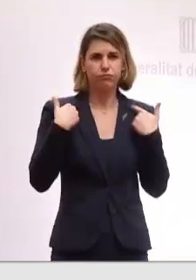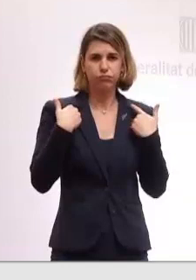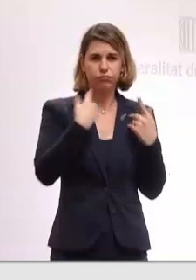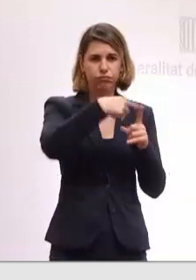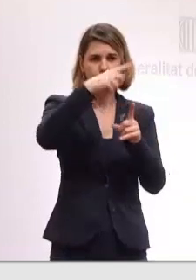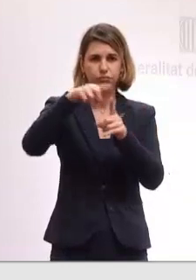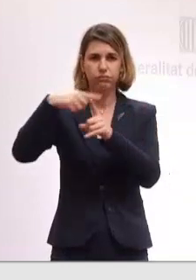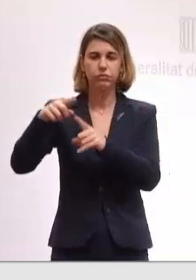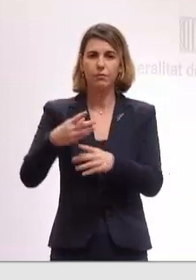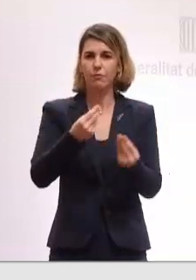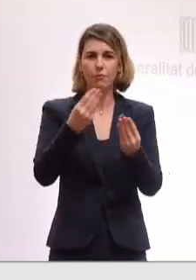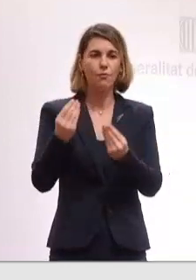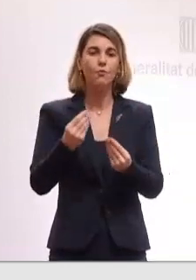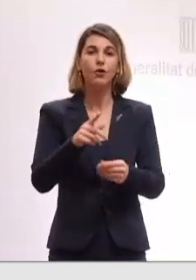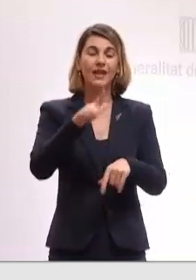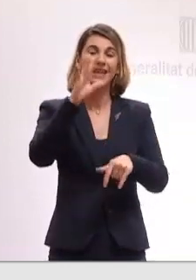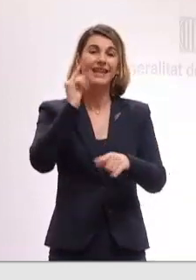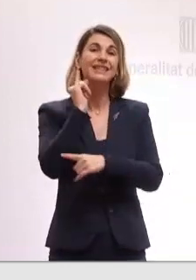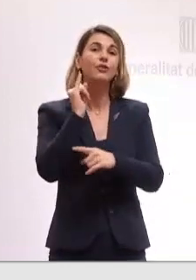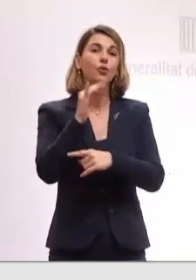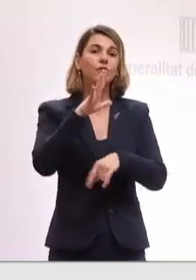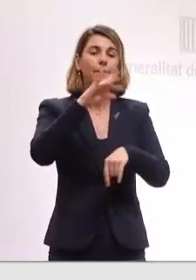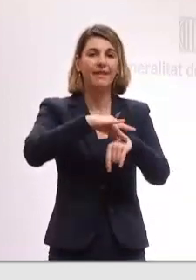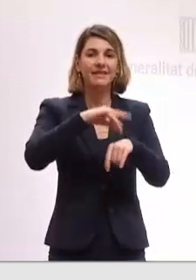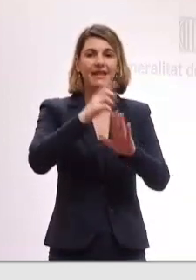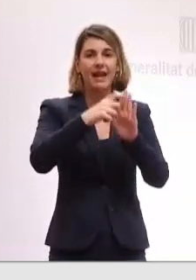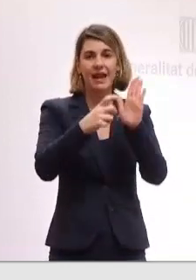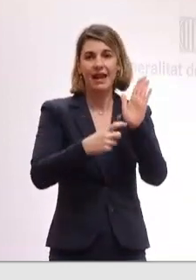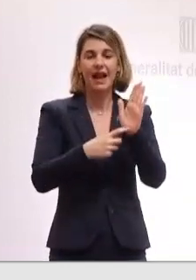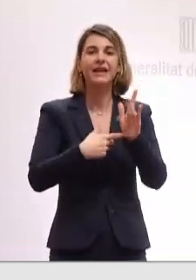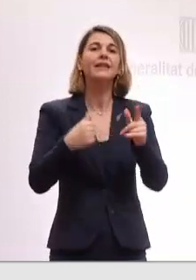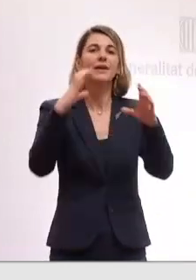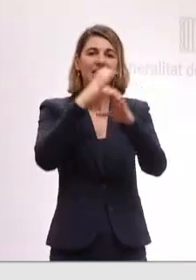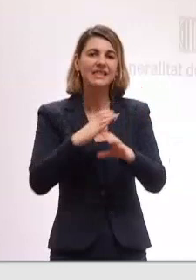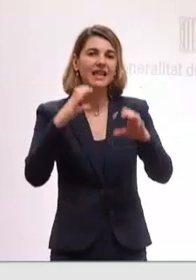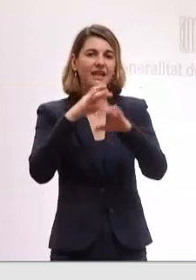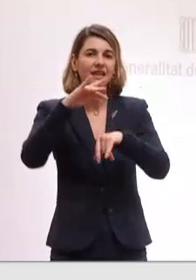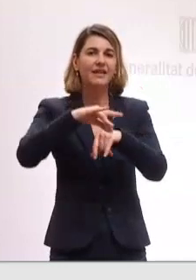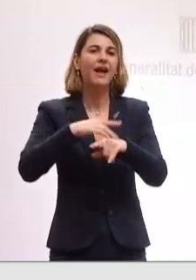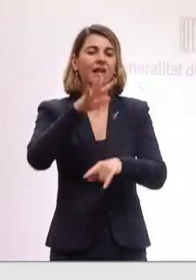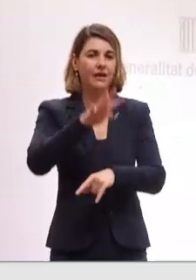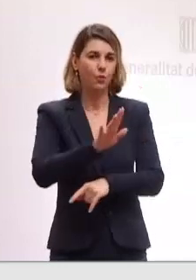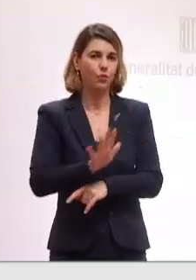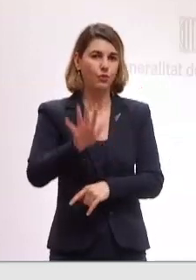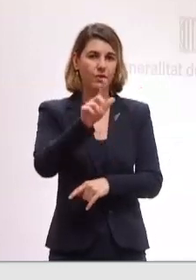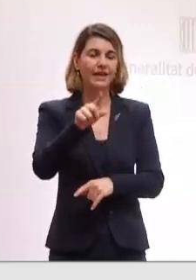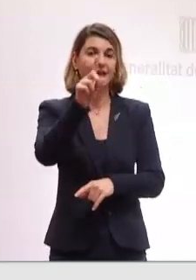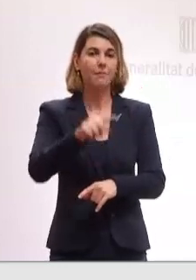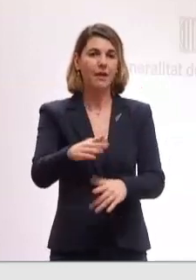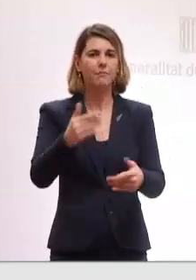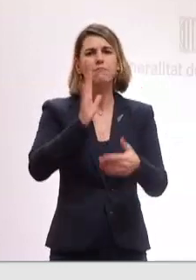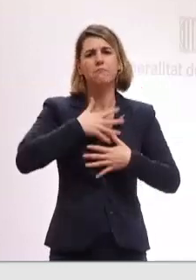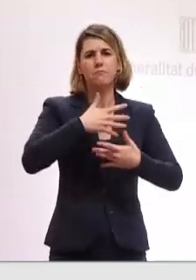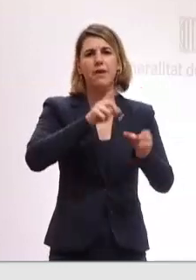responsabilitat a l'Institut de Medicina Legal i Ciències Forenses de Catalunya i és membre de les principals societats i associacions